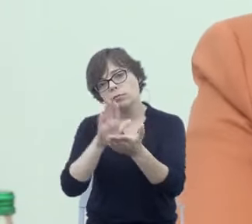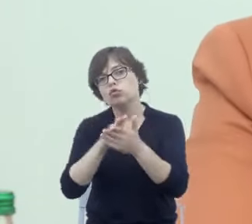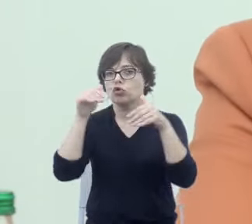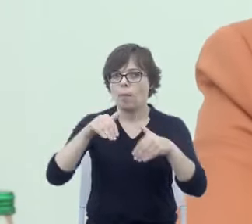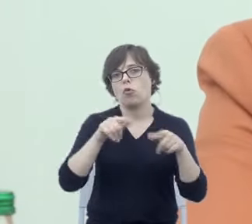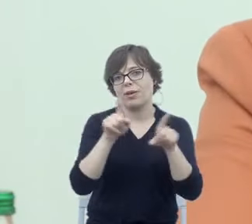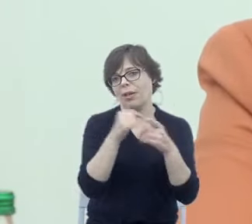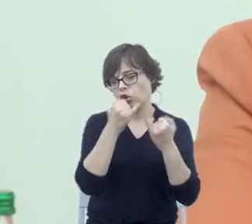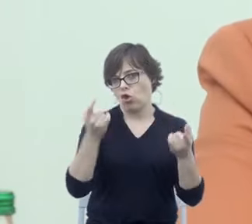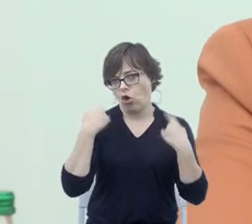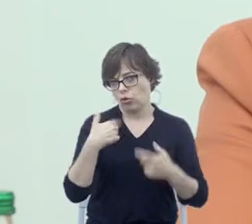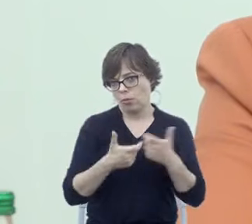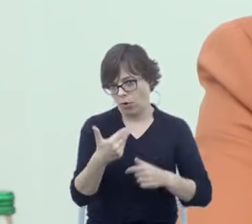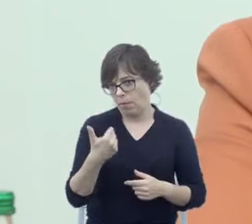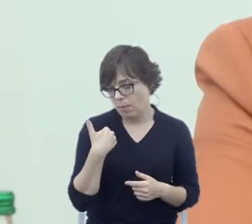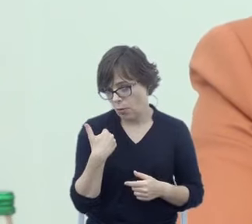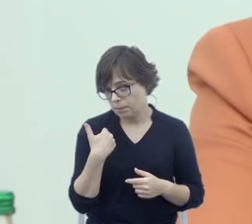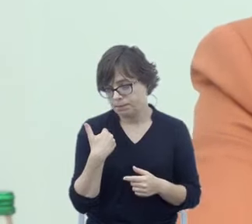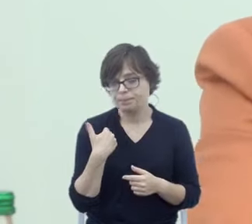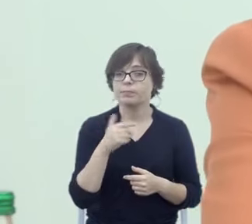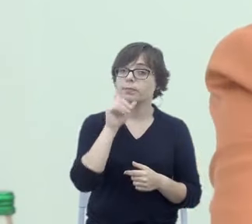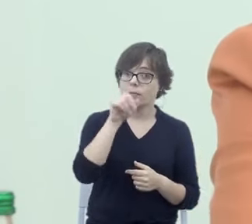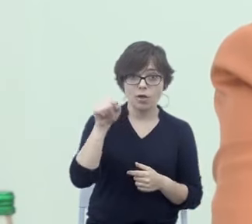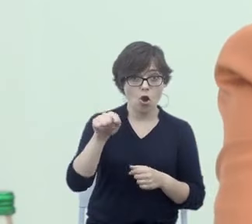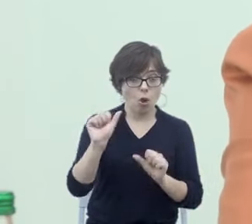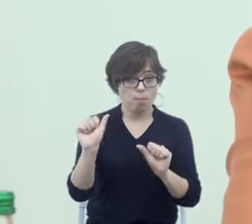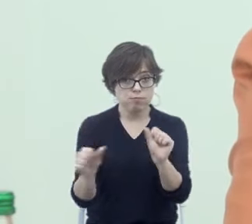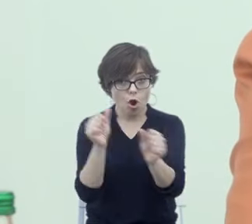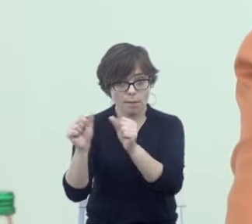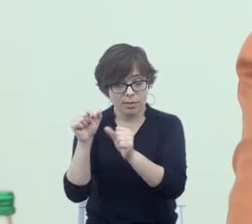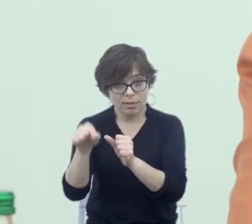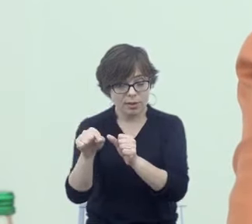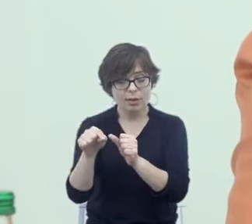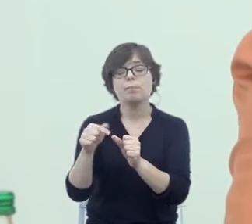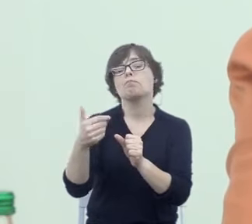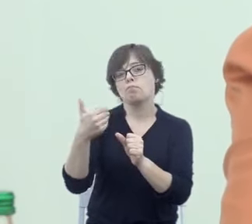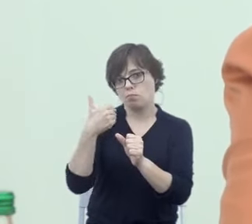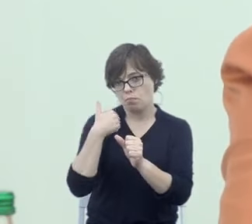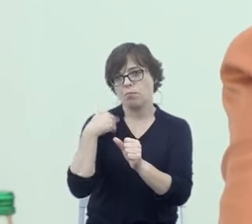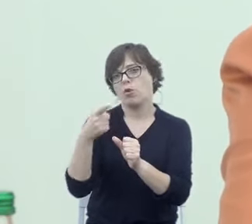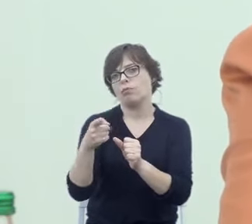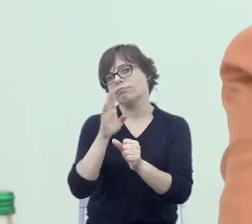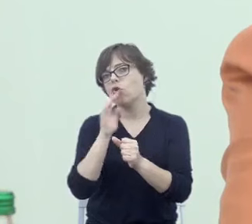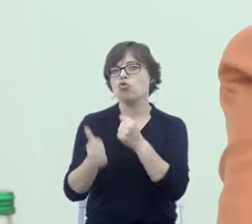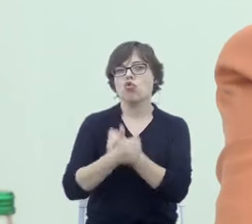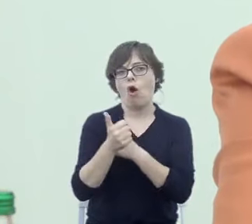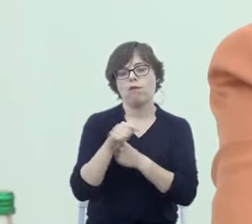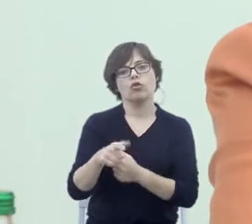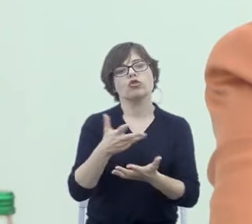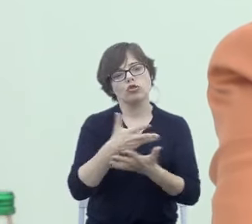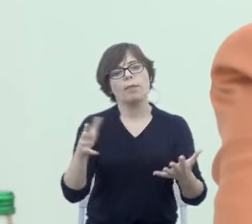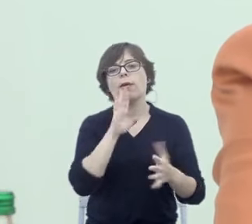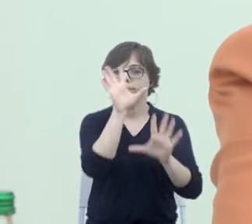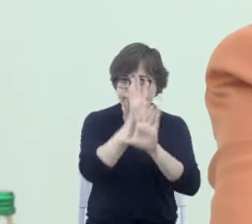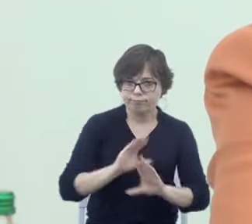innych uczestnikach tych wydarzeń. Natomiast był to pomnik, który w pewien sposób był świadectwem martyrologii tych ziem i jakoś